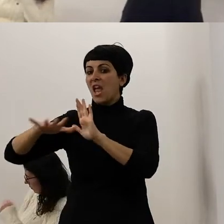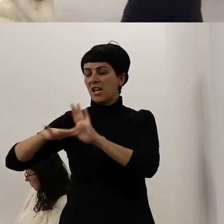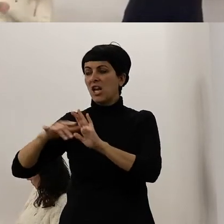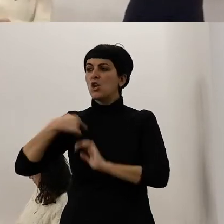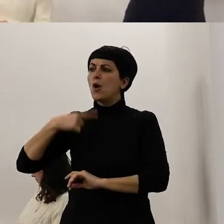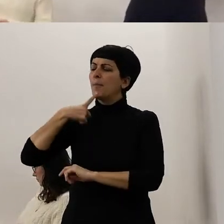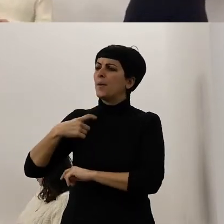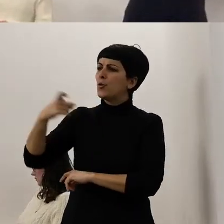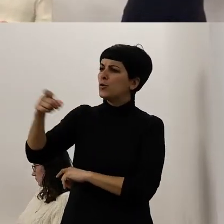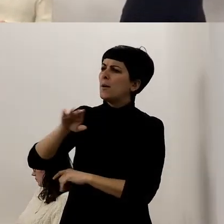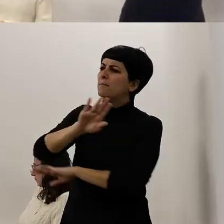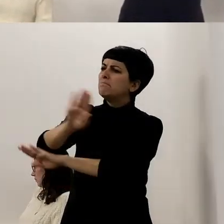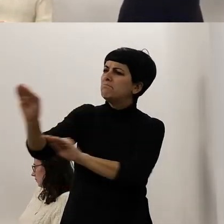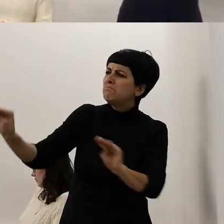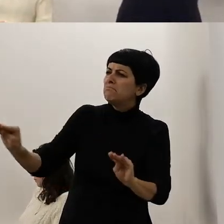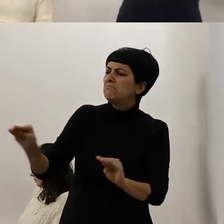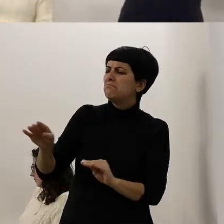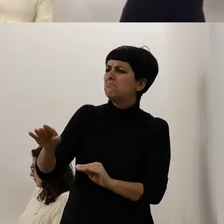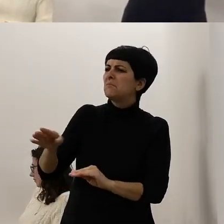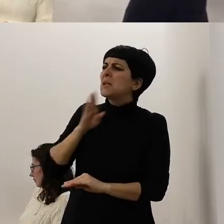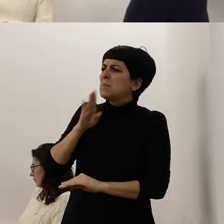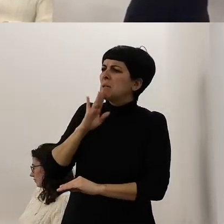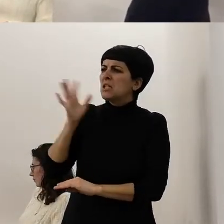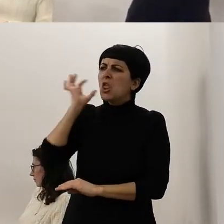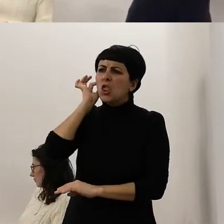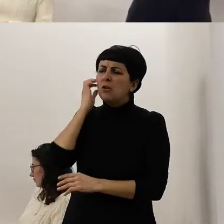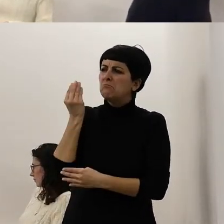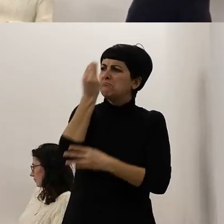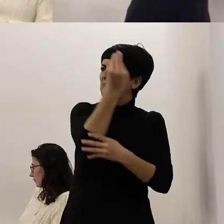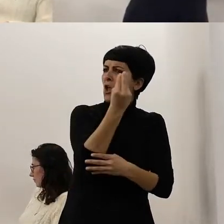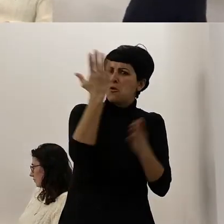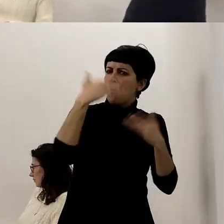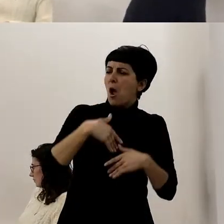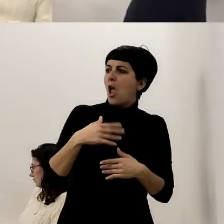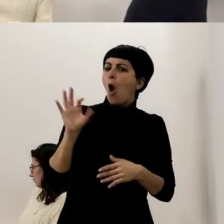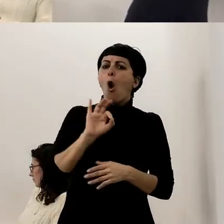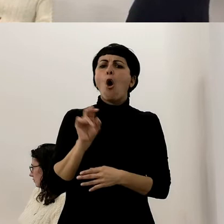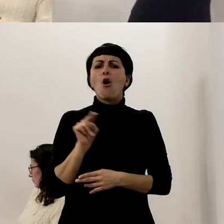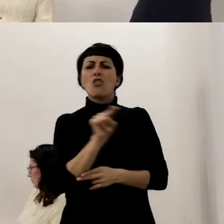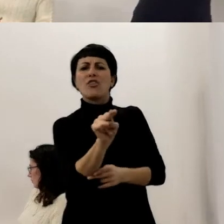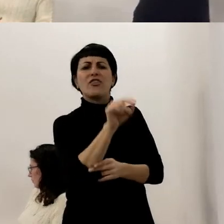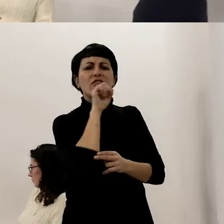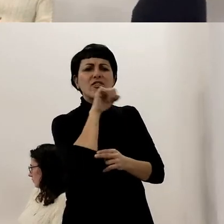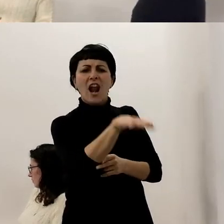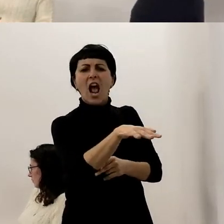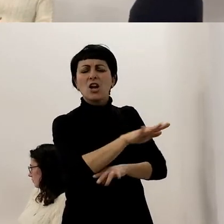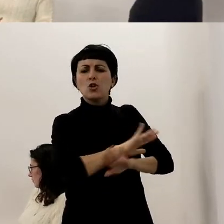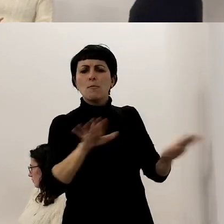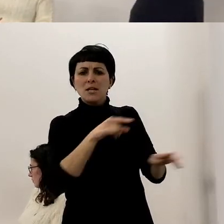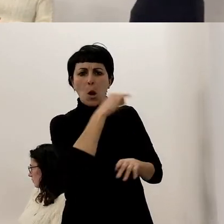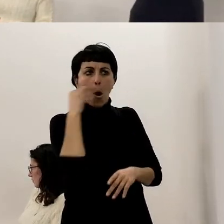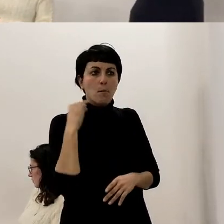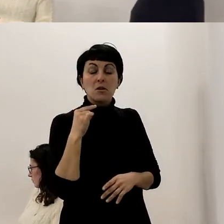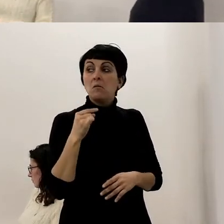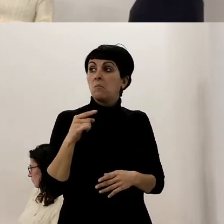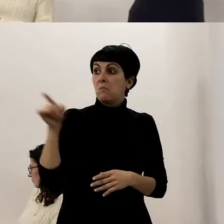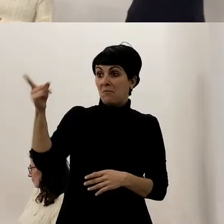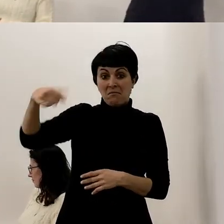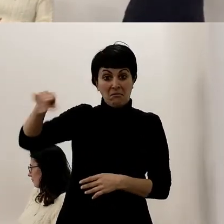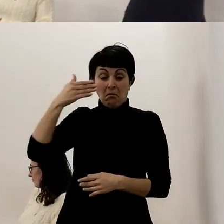i el que vas preguntar a la gent, escolta, com és que no hi ha dones als gegants? O com és que el drac només porten homes? Ai, no m'havia parat a